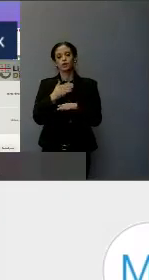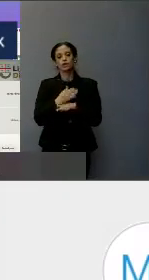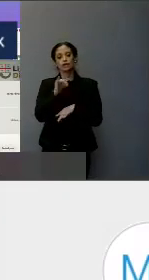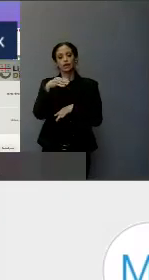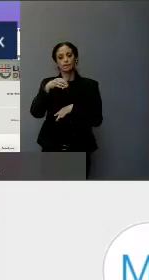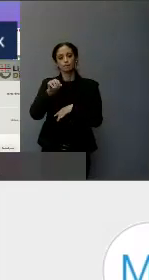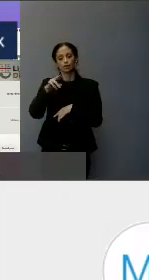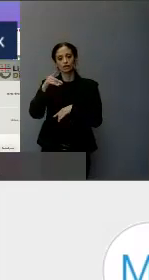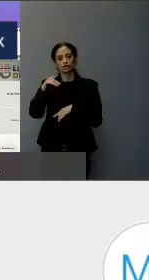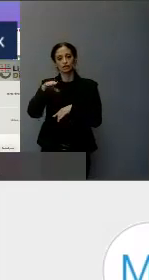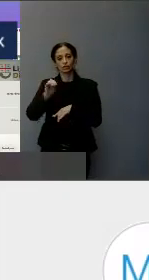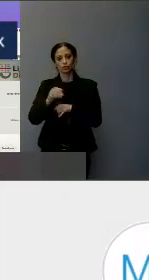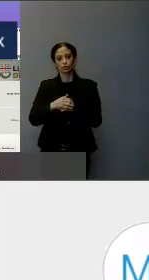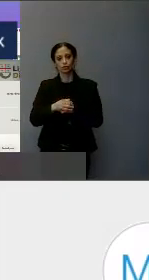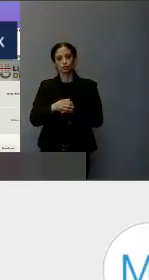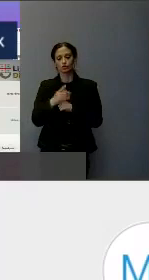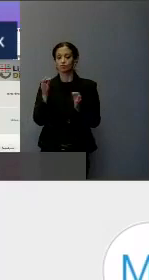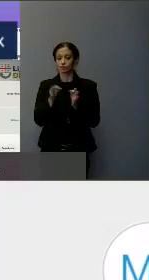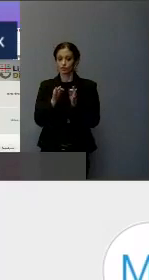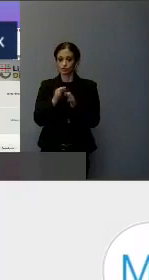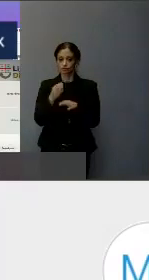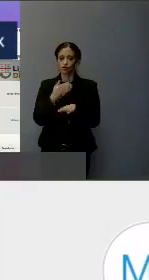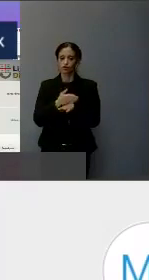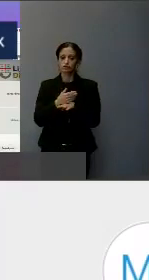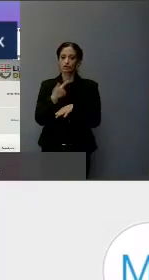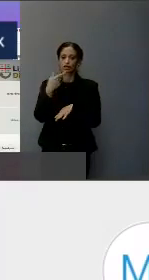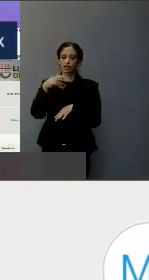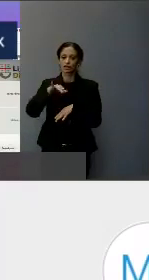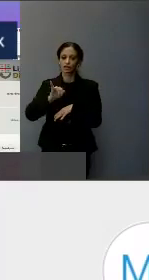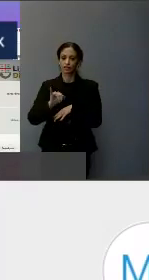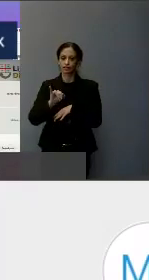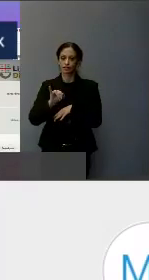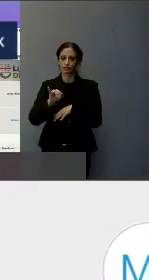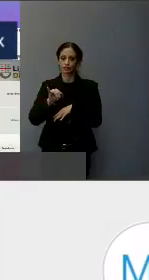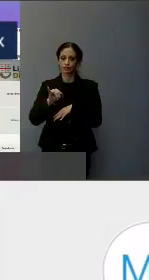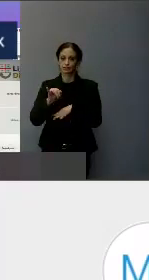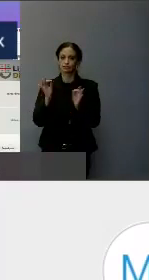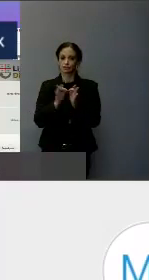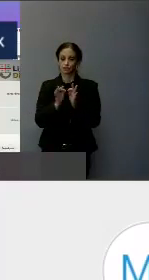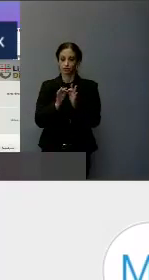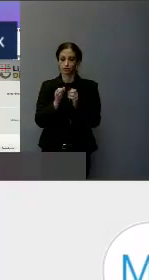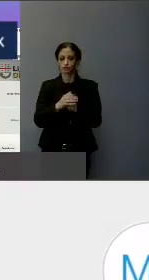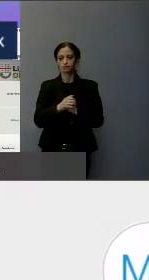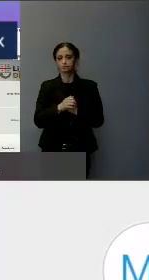immordino consigliera tini favorevole